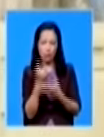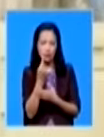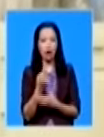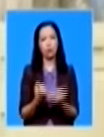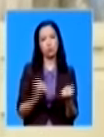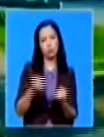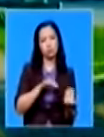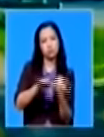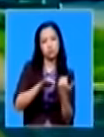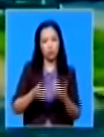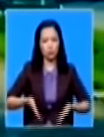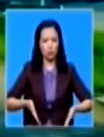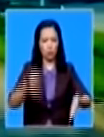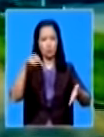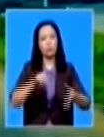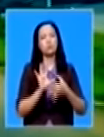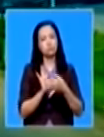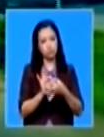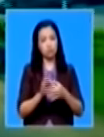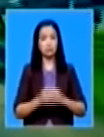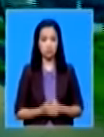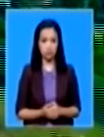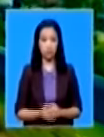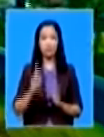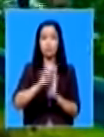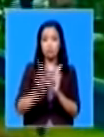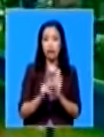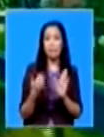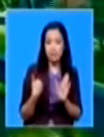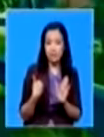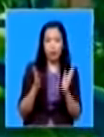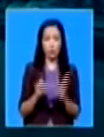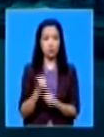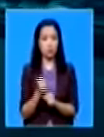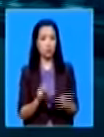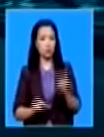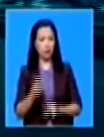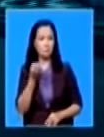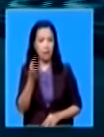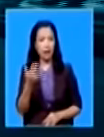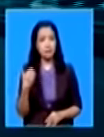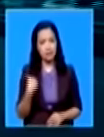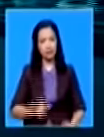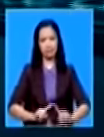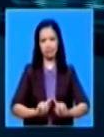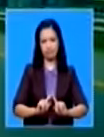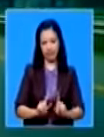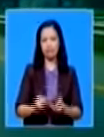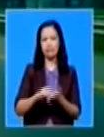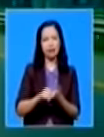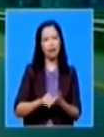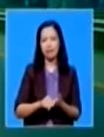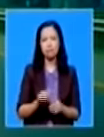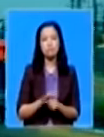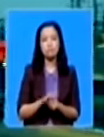ถใช้ถนนนะยังไงก็ไม่ว่าจะมีกฎหมายมีเจ้าหน้าที่สักเท่าไหร่ก็ตามเนี่ยผมคิดว่ามันแก้ไม่ได้มากเพ